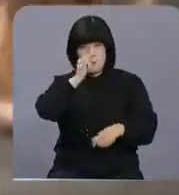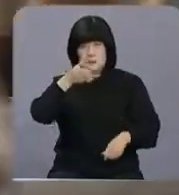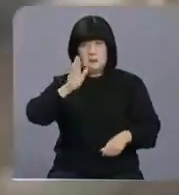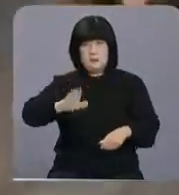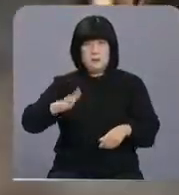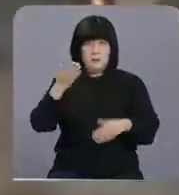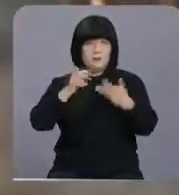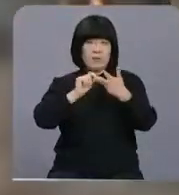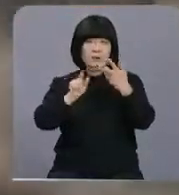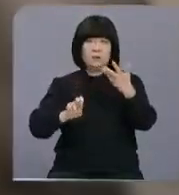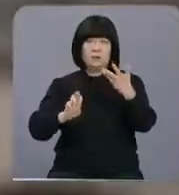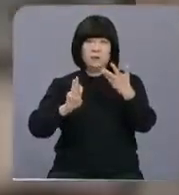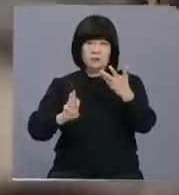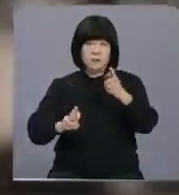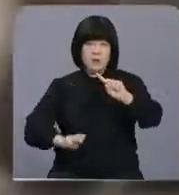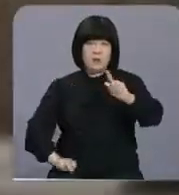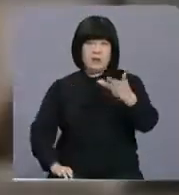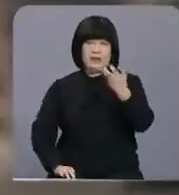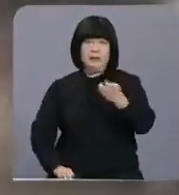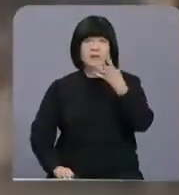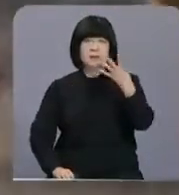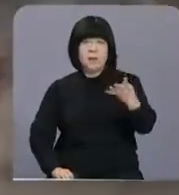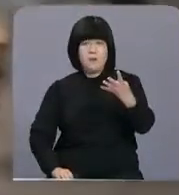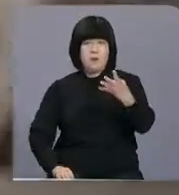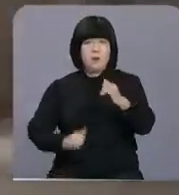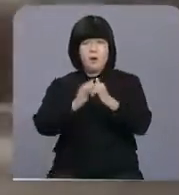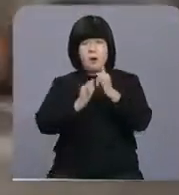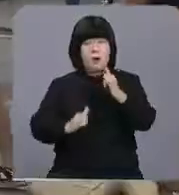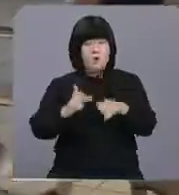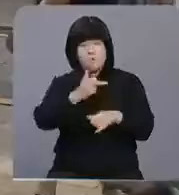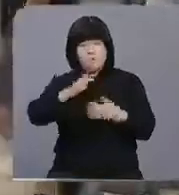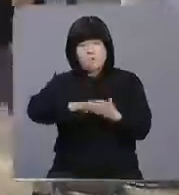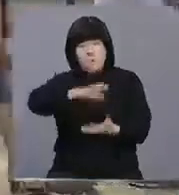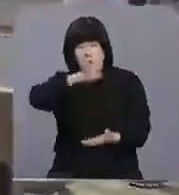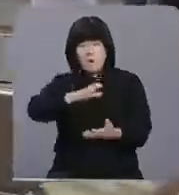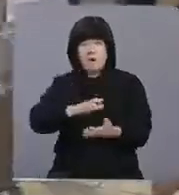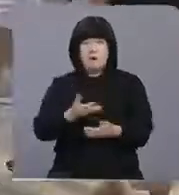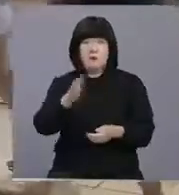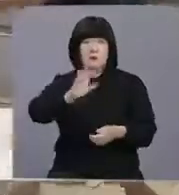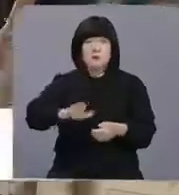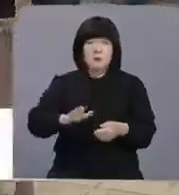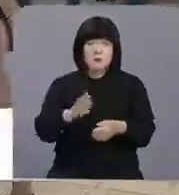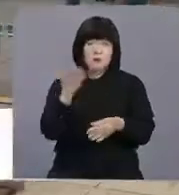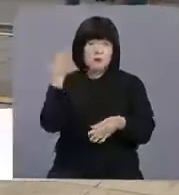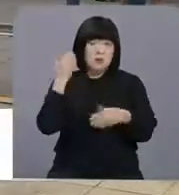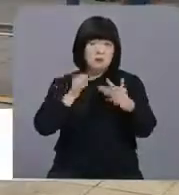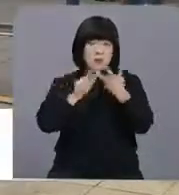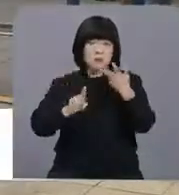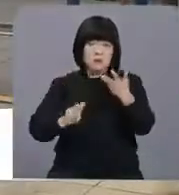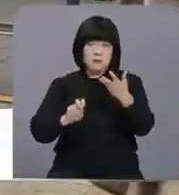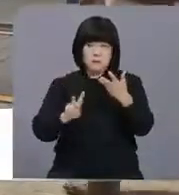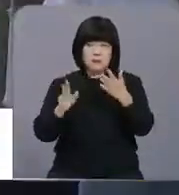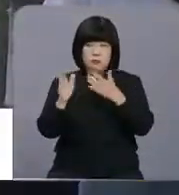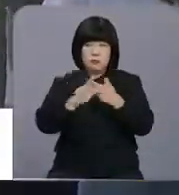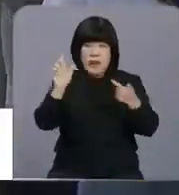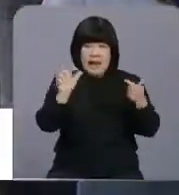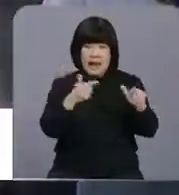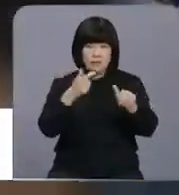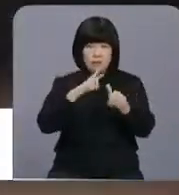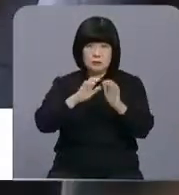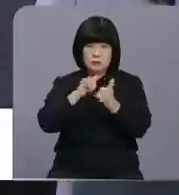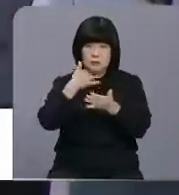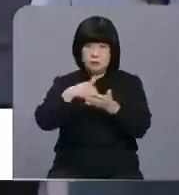13일에는 100년은 네 명으로 역대 가장 많은 숫자를 기록했습니다 그런데 지난 20일부터 하루 확진 작자가